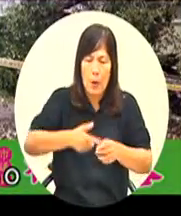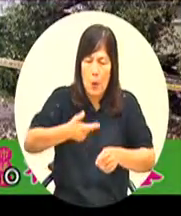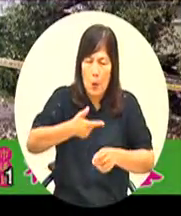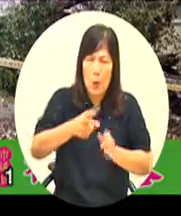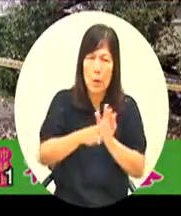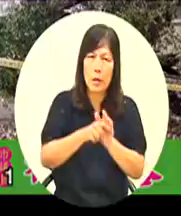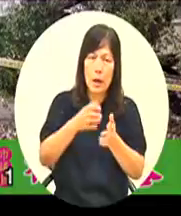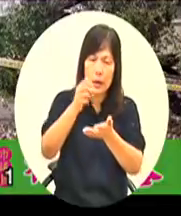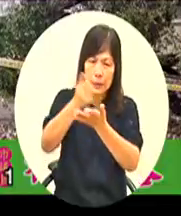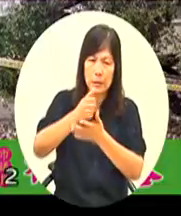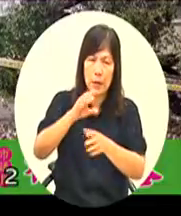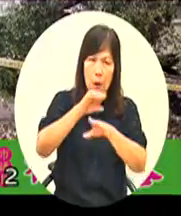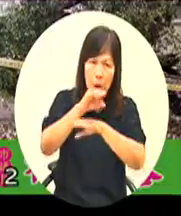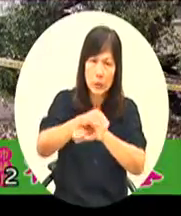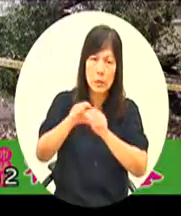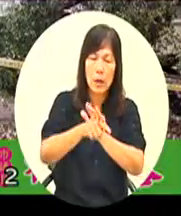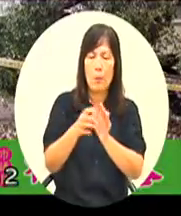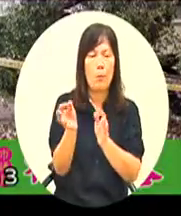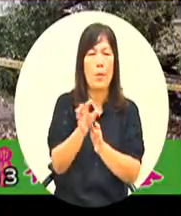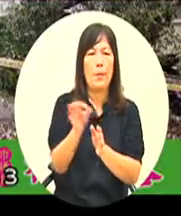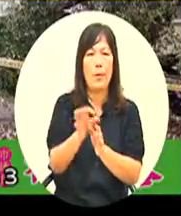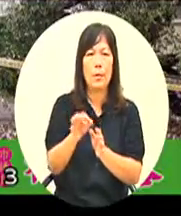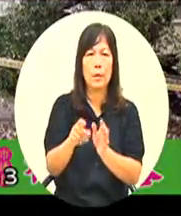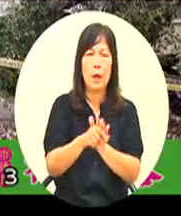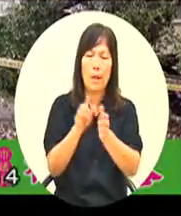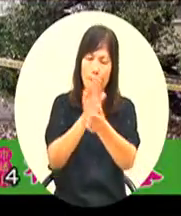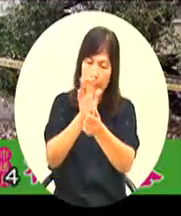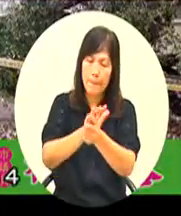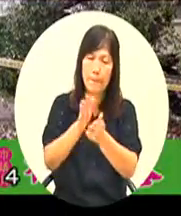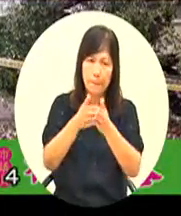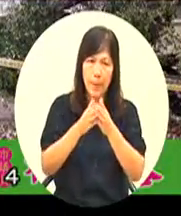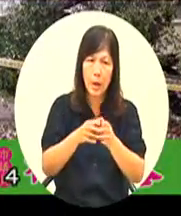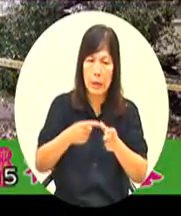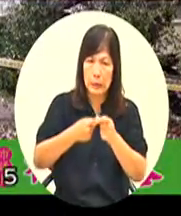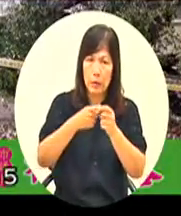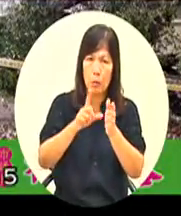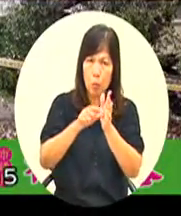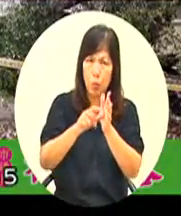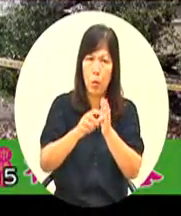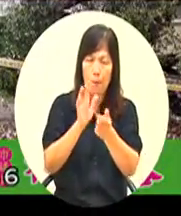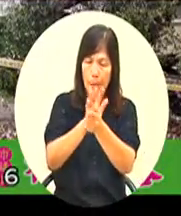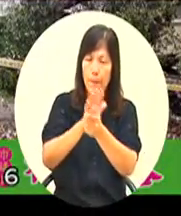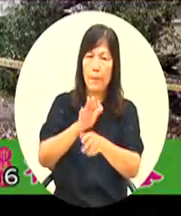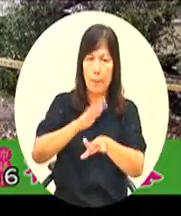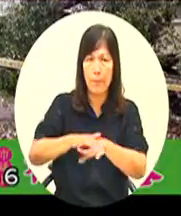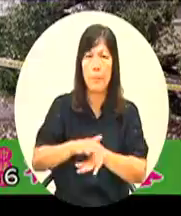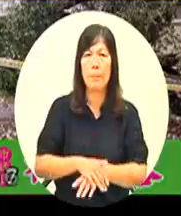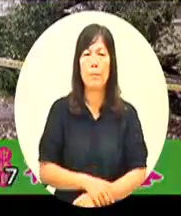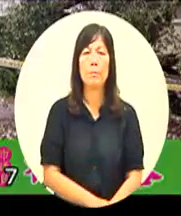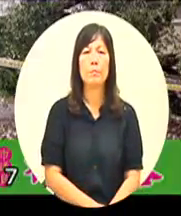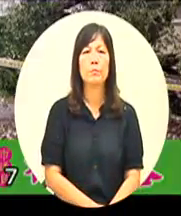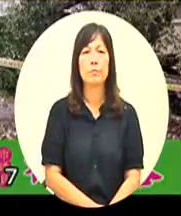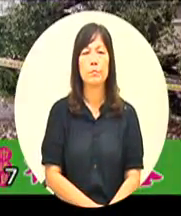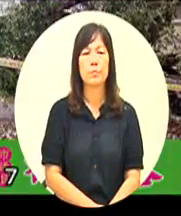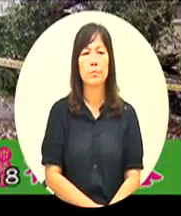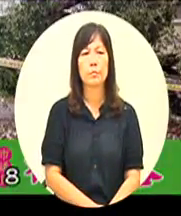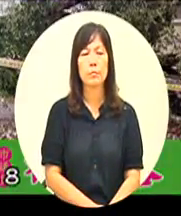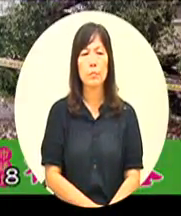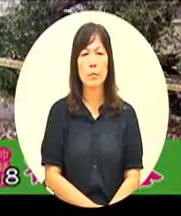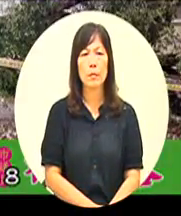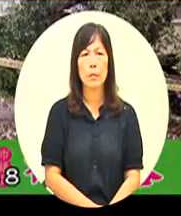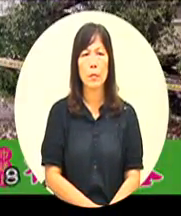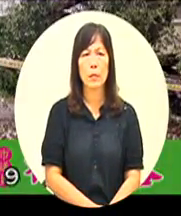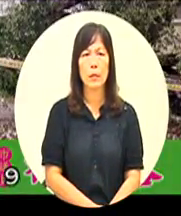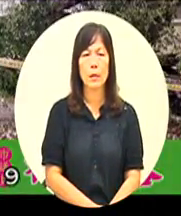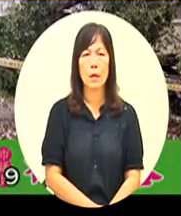那个亲啊车呢，都免费的呢，我们都去帮忙他们，第一时间都去帮忙。那因为